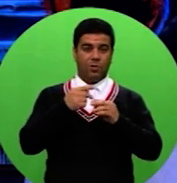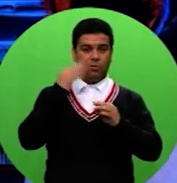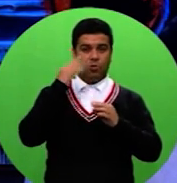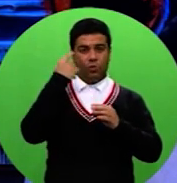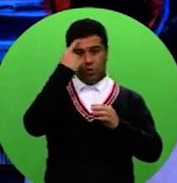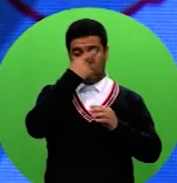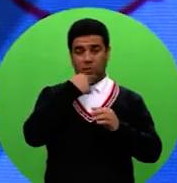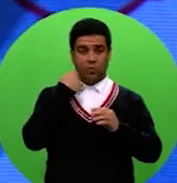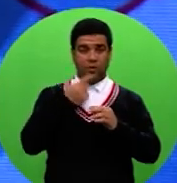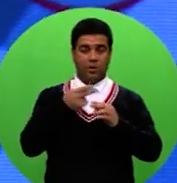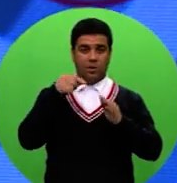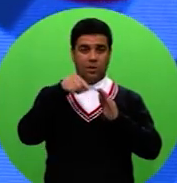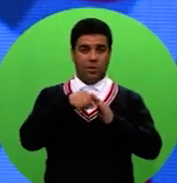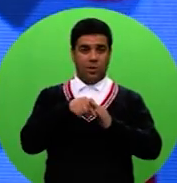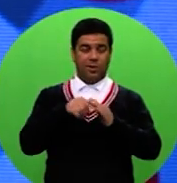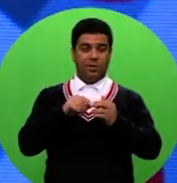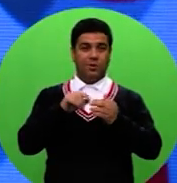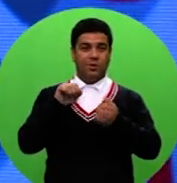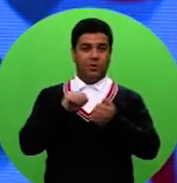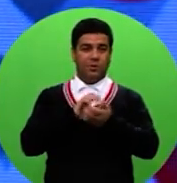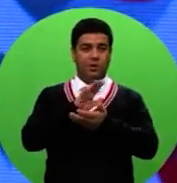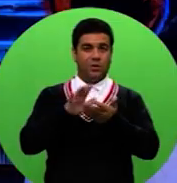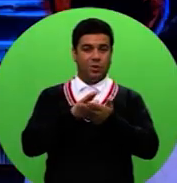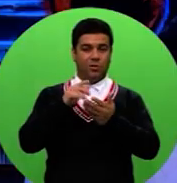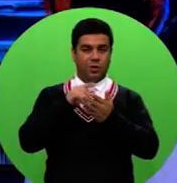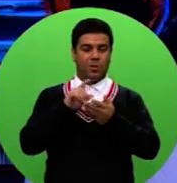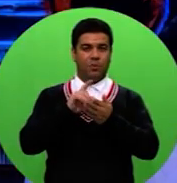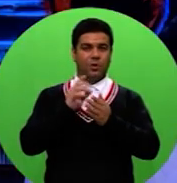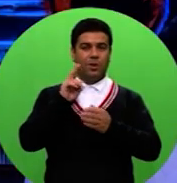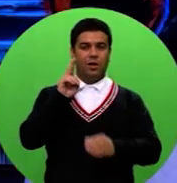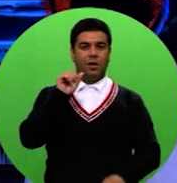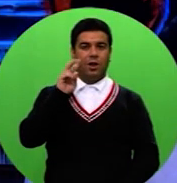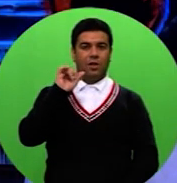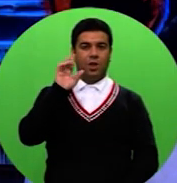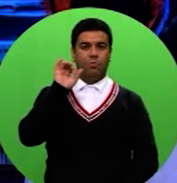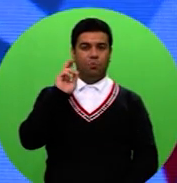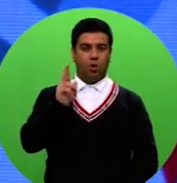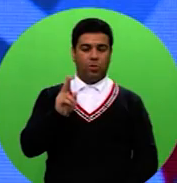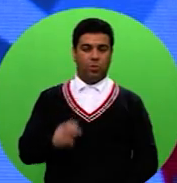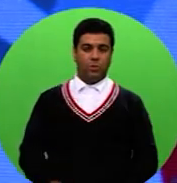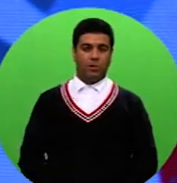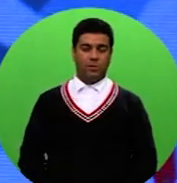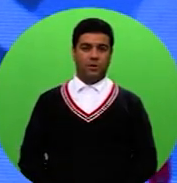Отложить это будет морда, а из имеющегося куска скатать колобок.